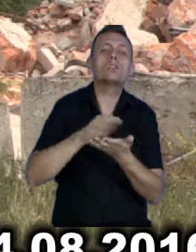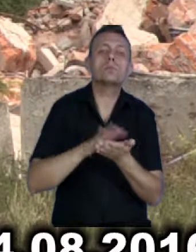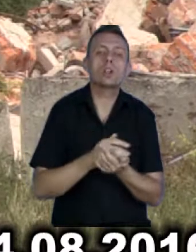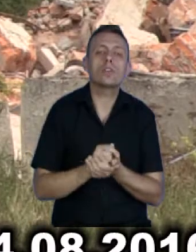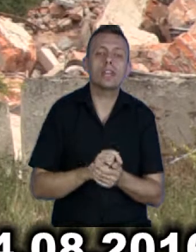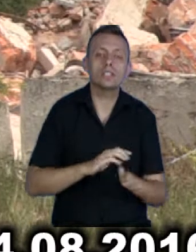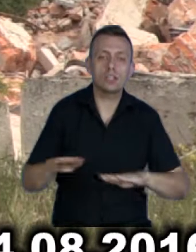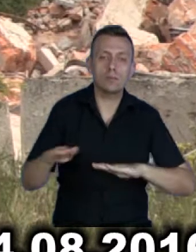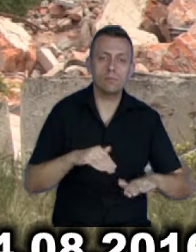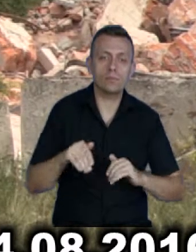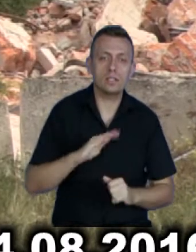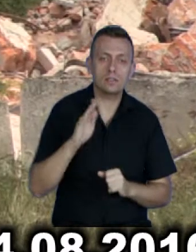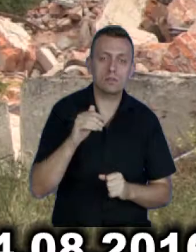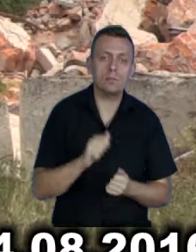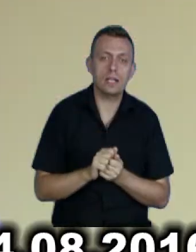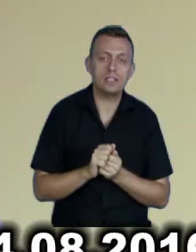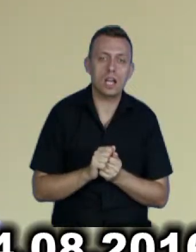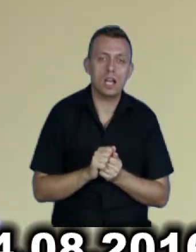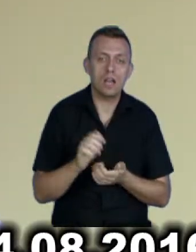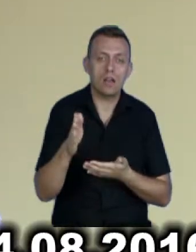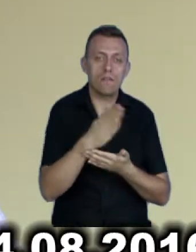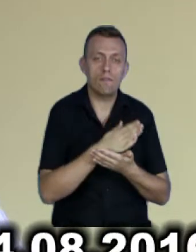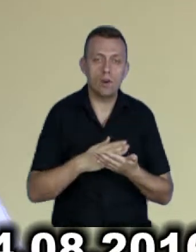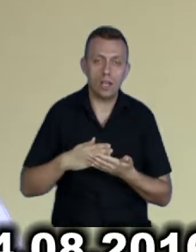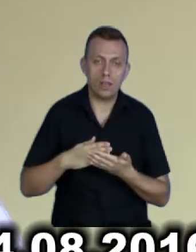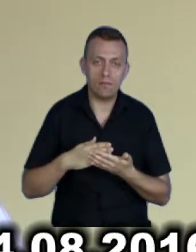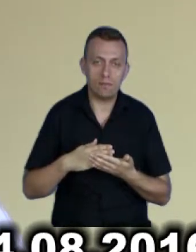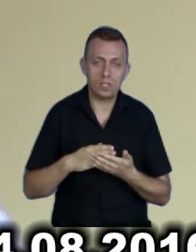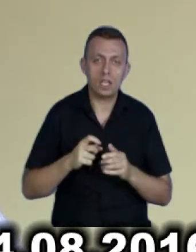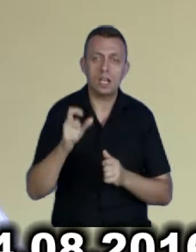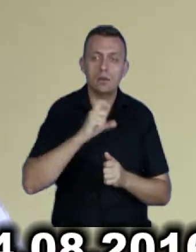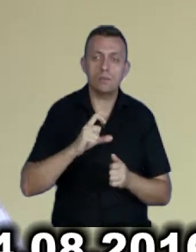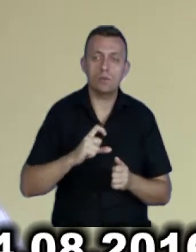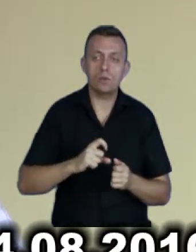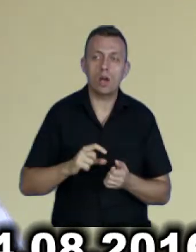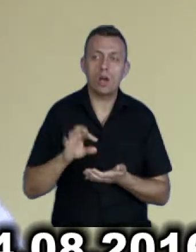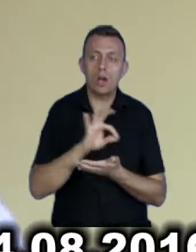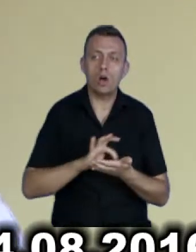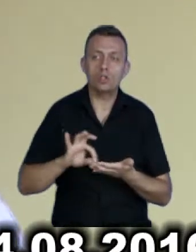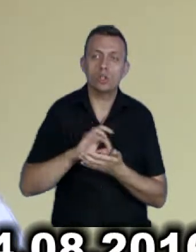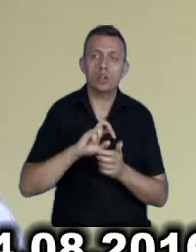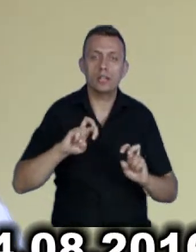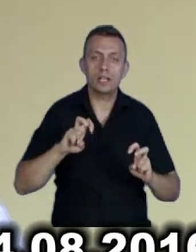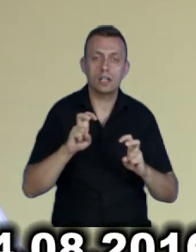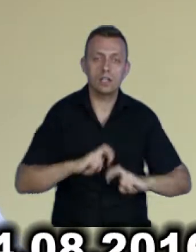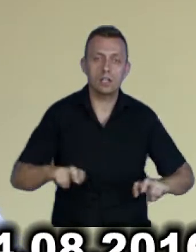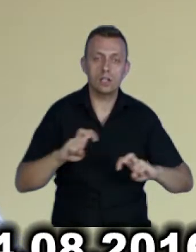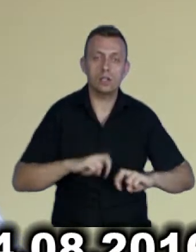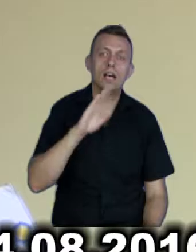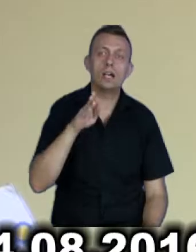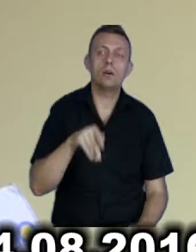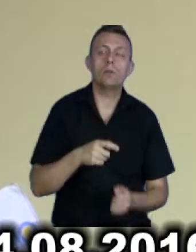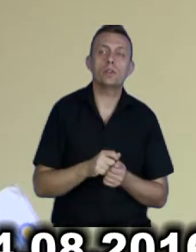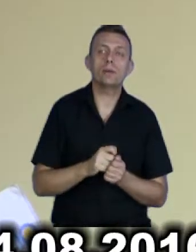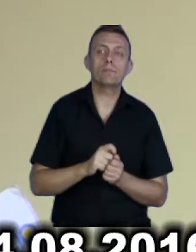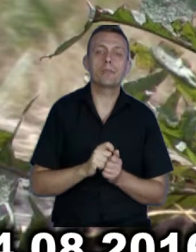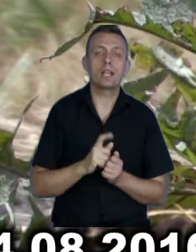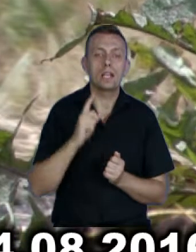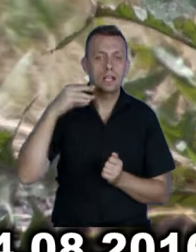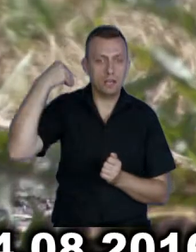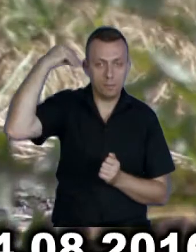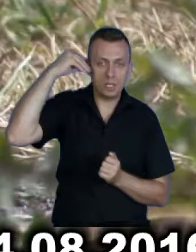takie potężne zburzyć, a na miejscu później powstał Kutnowski Dom Kultury, to z tym kominem będzie na pewno jakiś